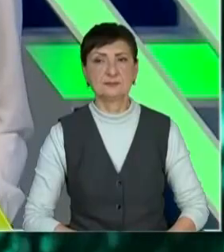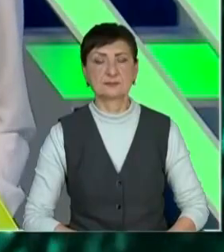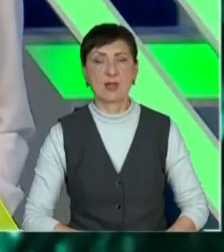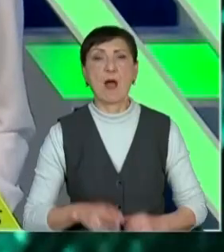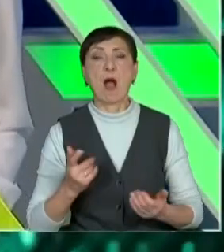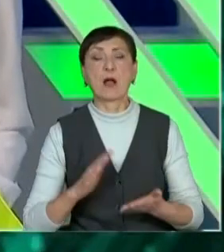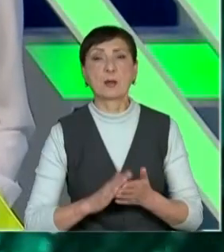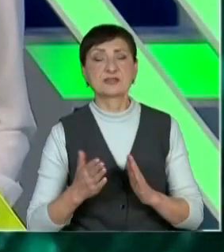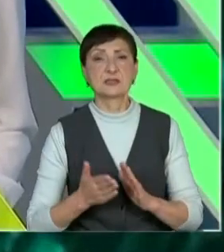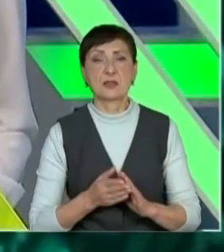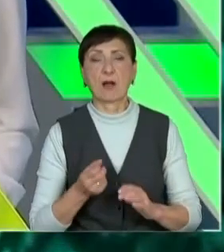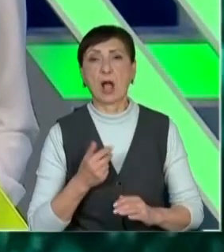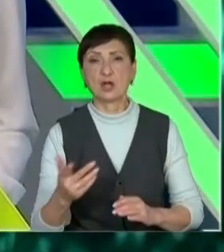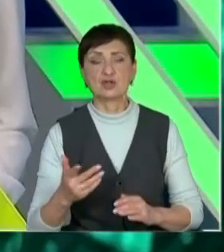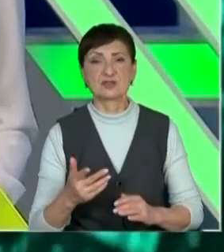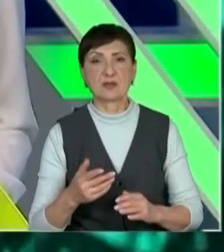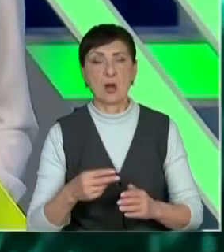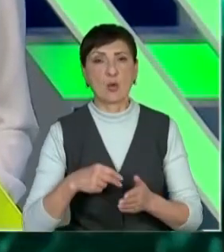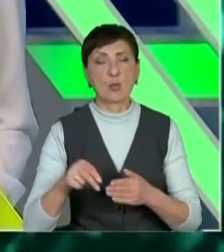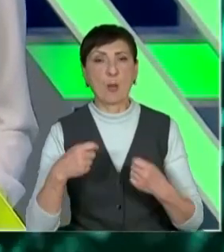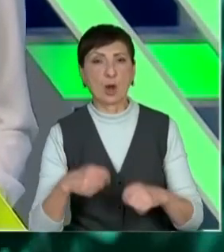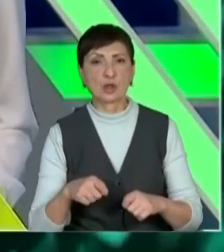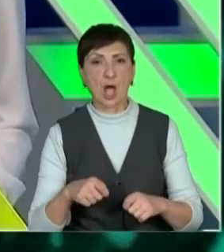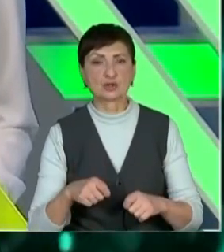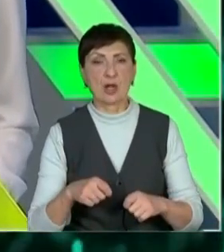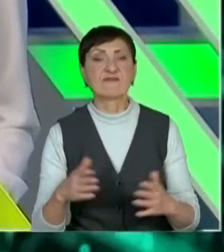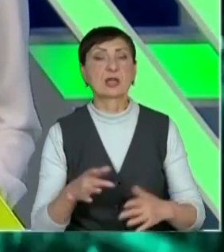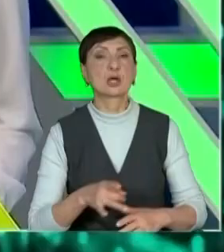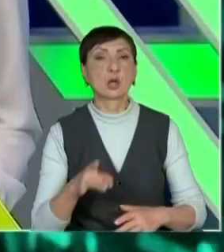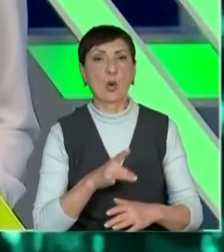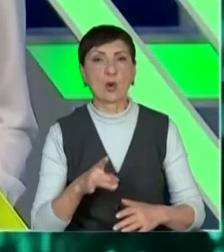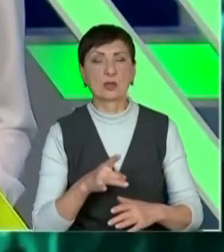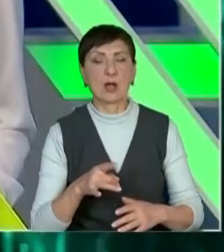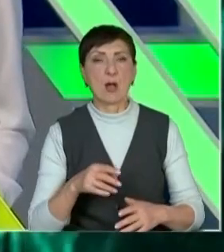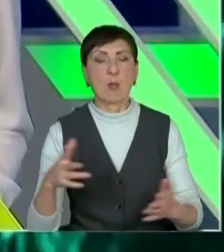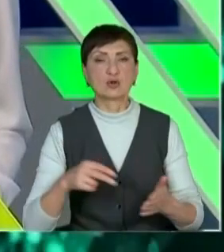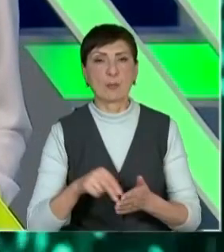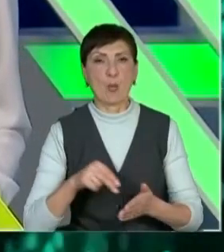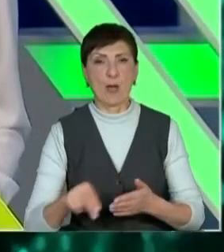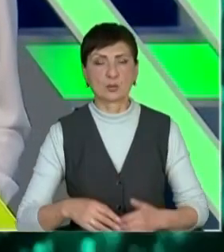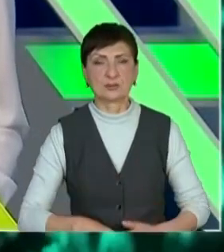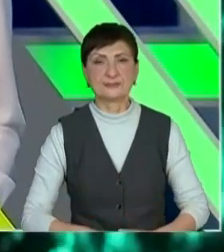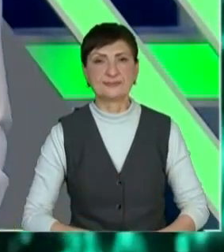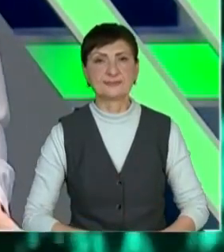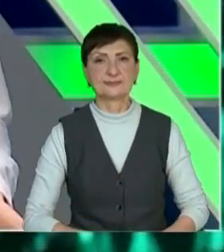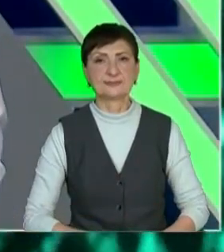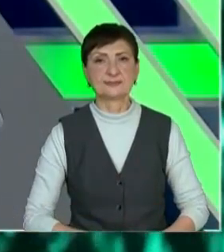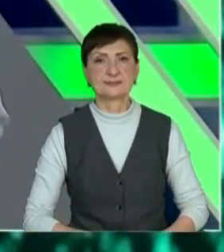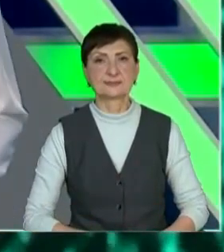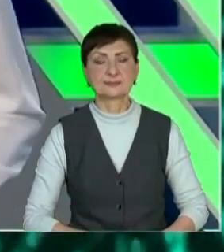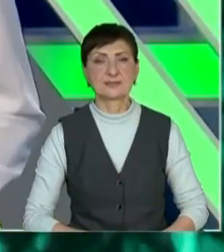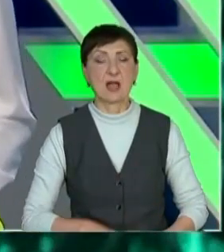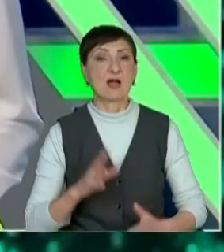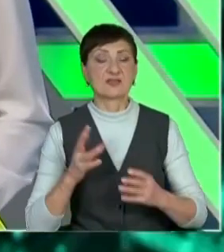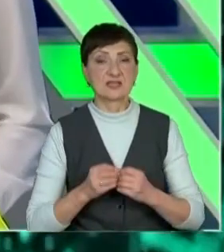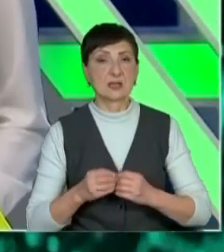как обстоят дела с количеством сделок по купле-продаже? В каких регионах жилье пользуется наибольшим спросом? Диас, в